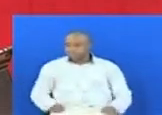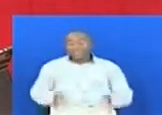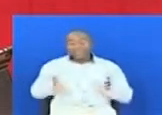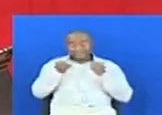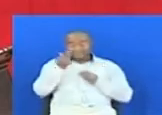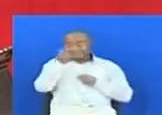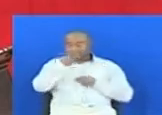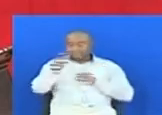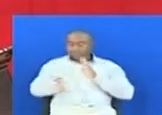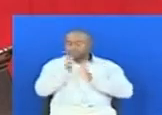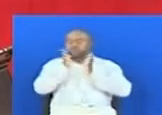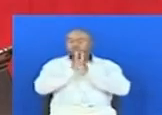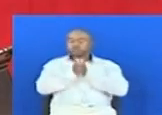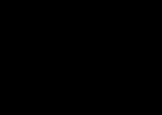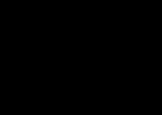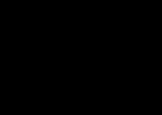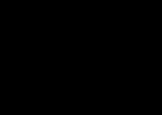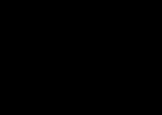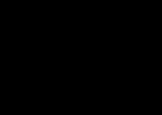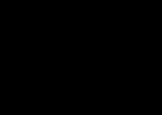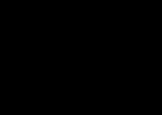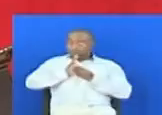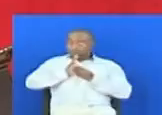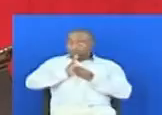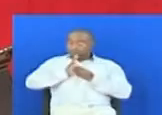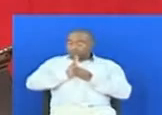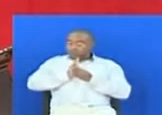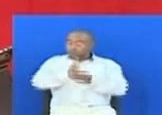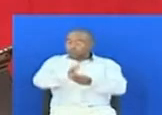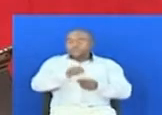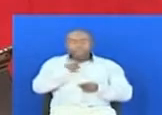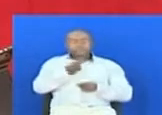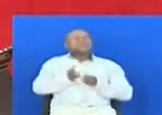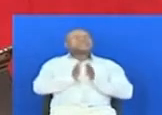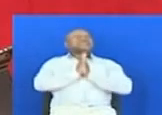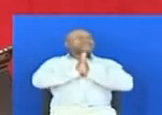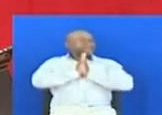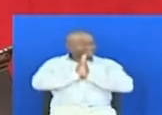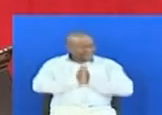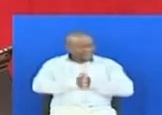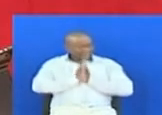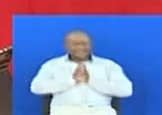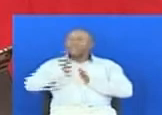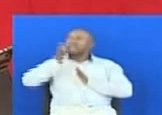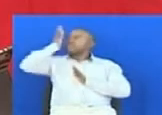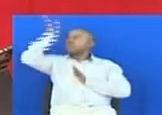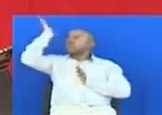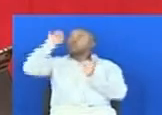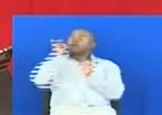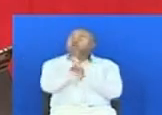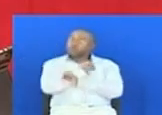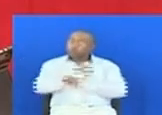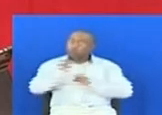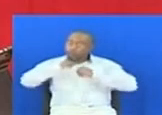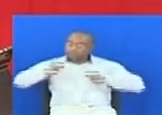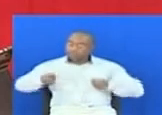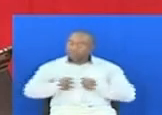kusali. Rais wetu ametuongoza, akasema tusali, Mungu atatuondoa kwenye majanga kama ya